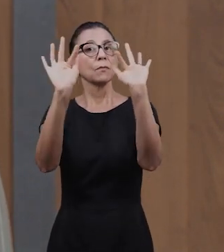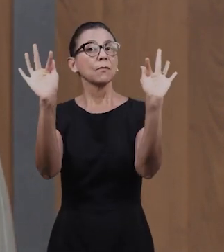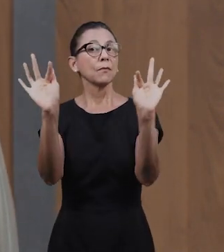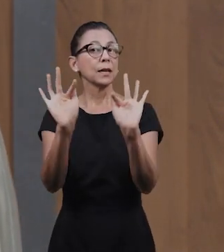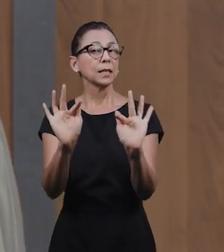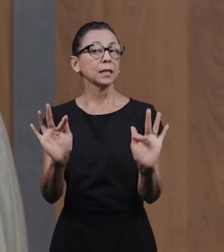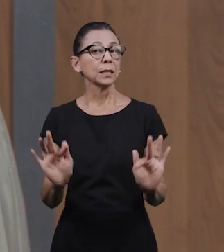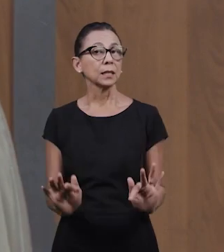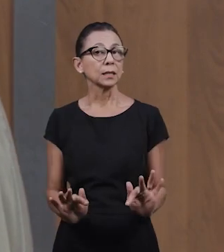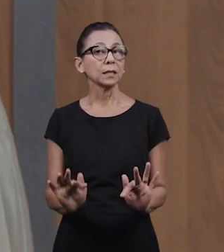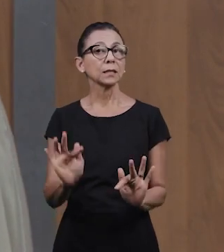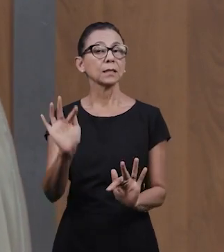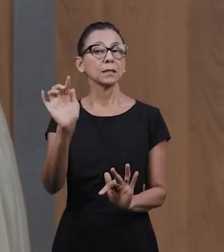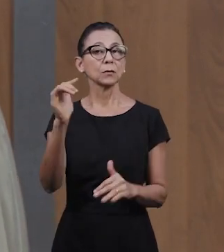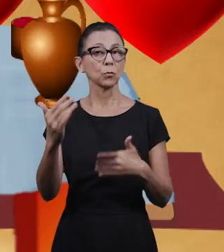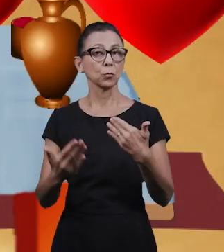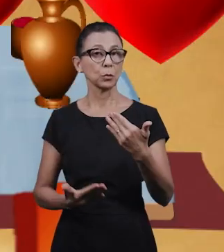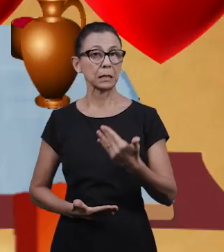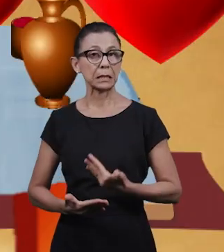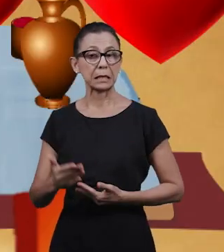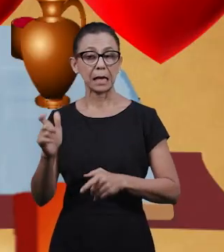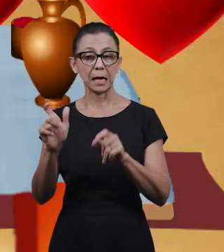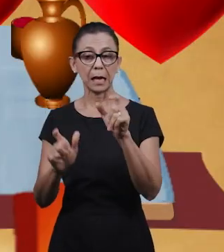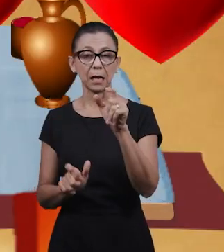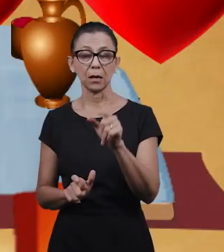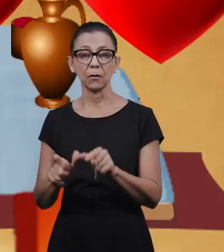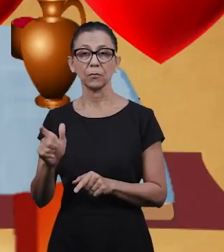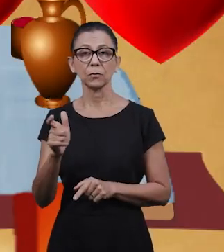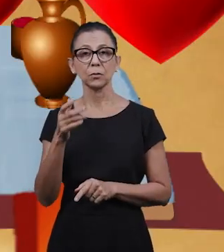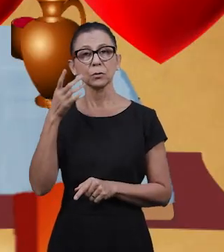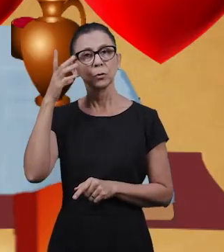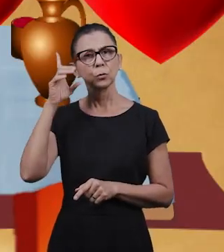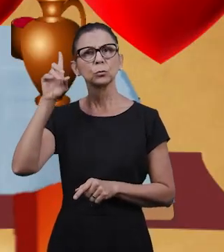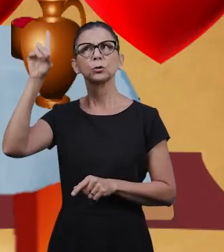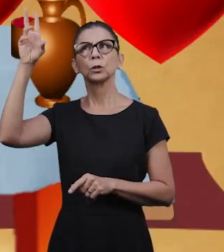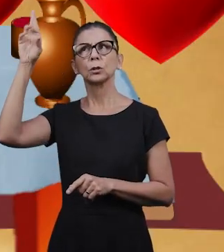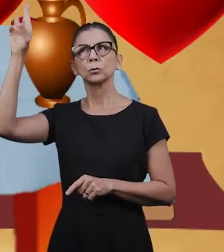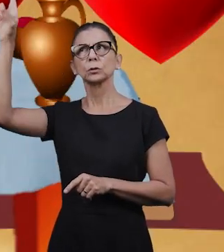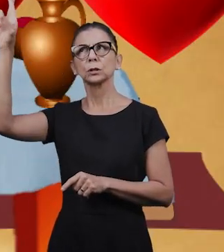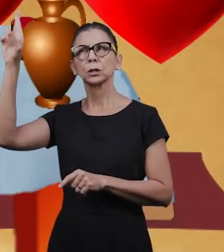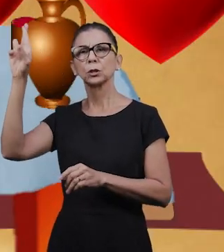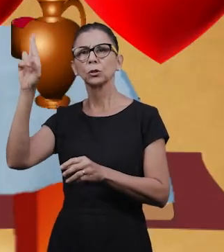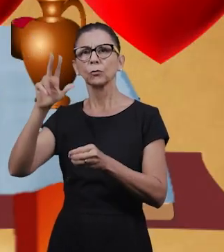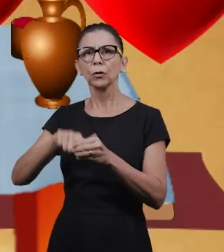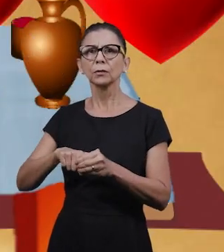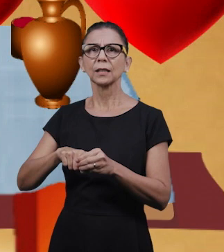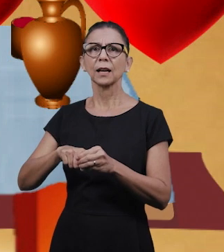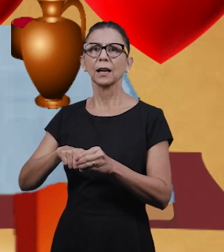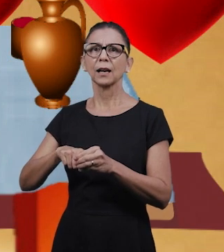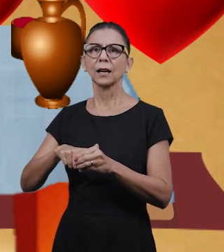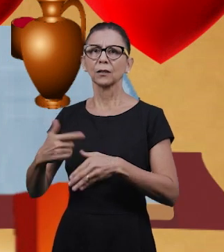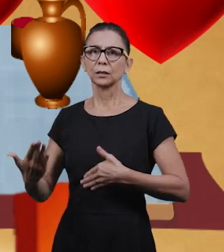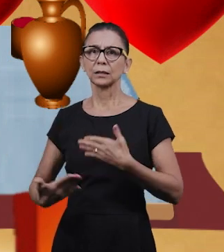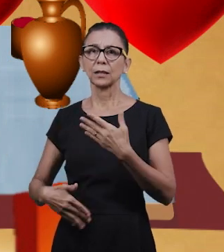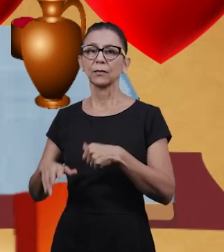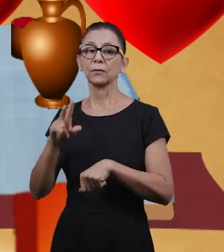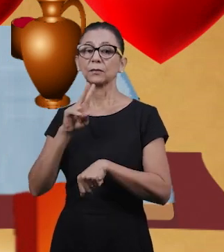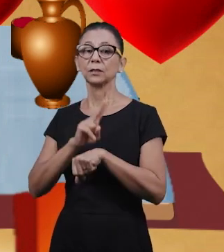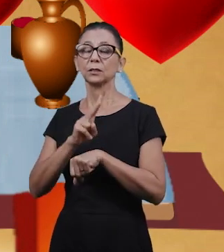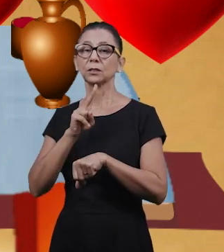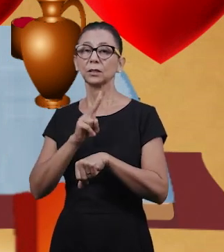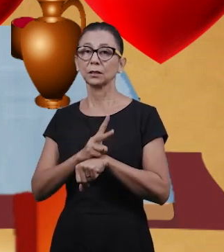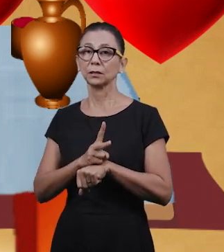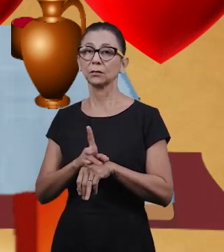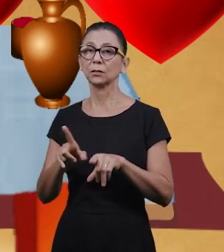Bienheureux, c'est-à-dire heureux, ce serviteur qui, quand son Seigneur viendra, trouvera en train de